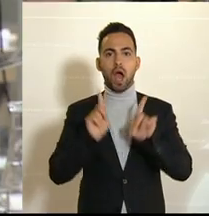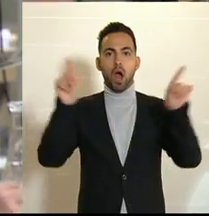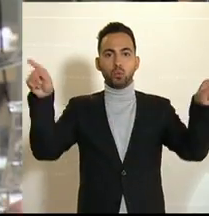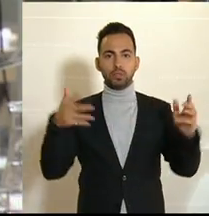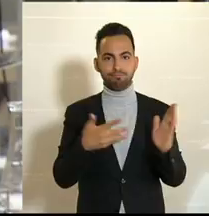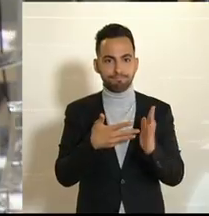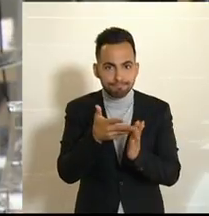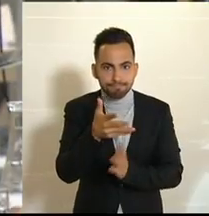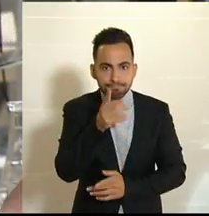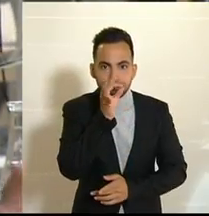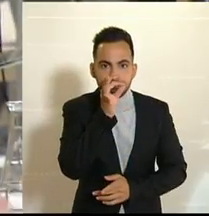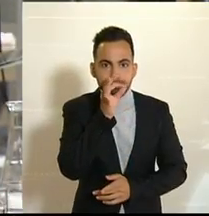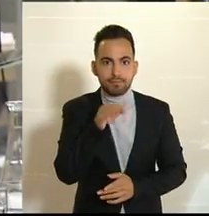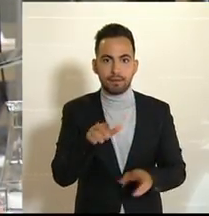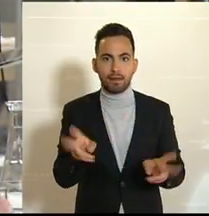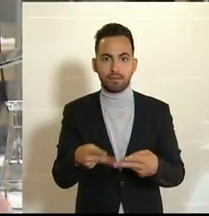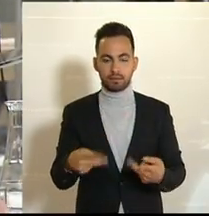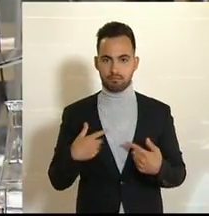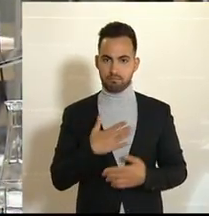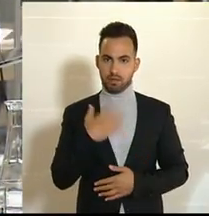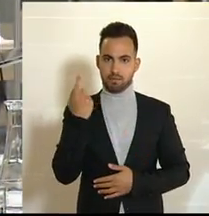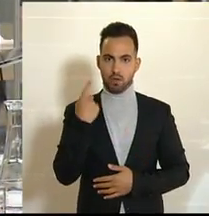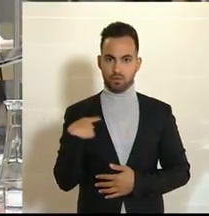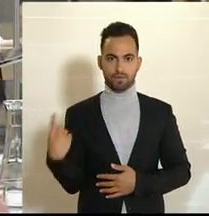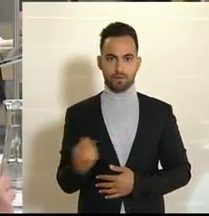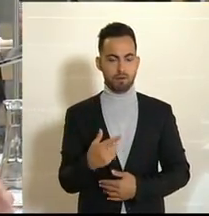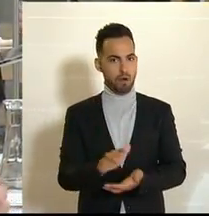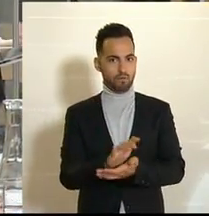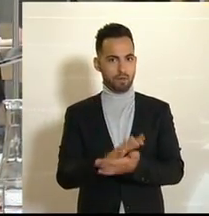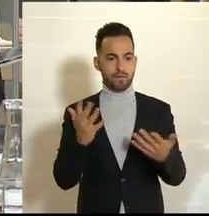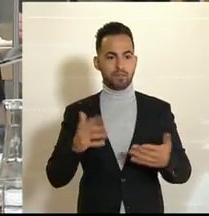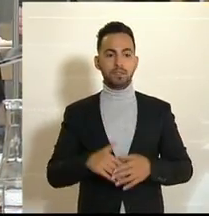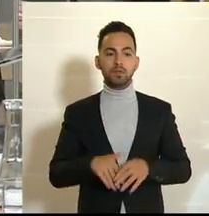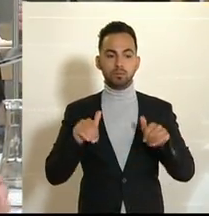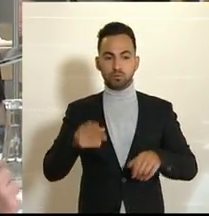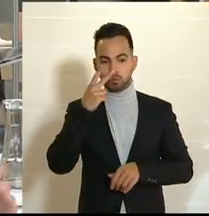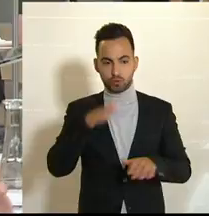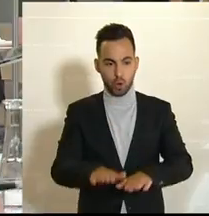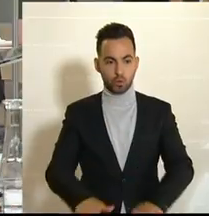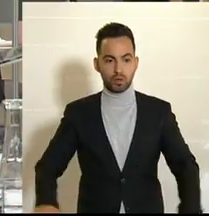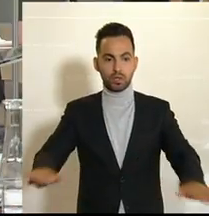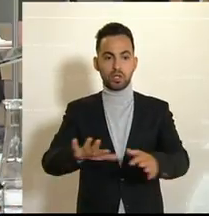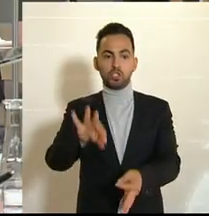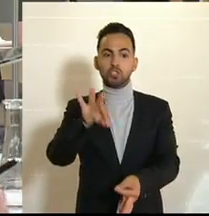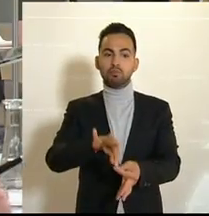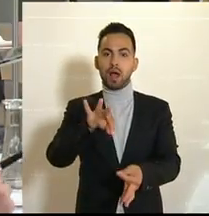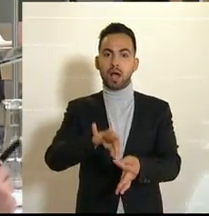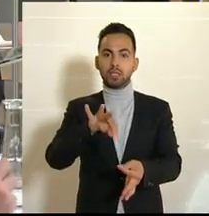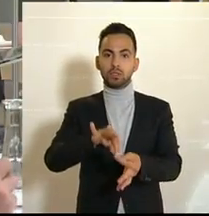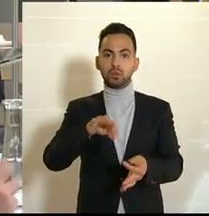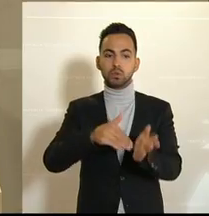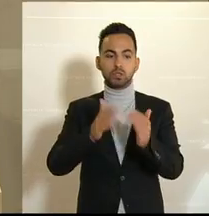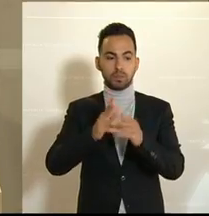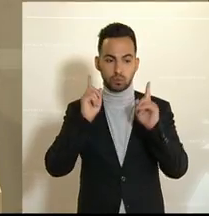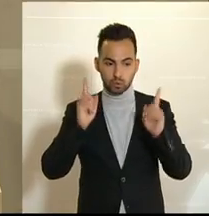Meiner Meinung nach haben wir die Aufgabe, darauf zu achten, dass grundsätzlich das Sparen im System erfolgt.